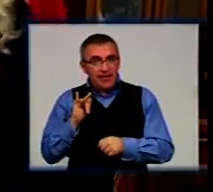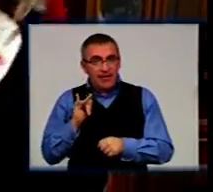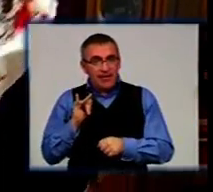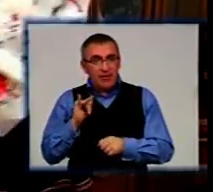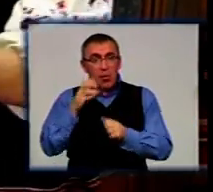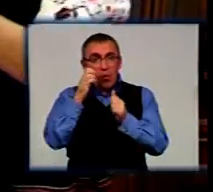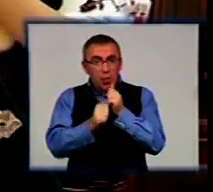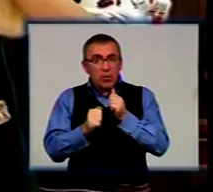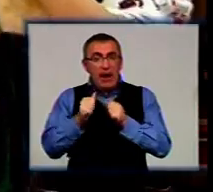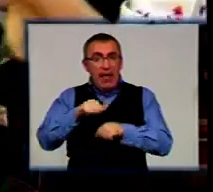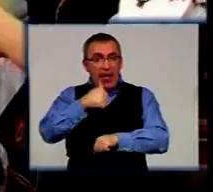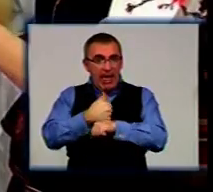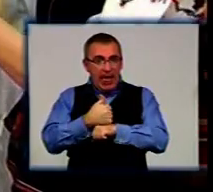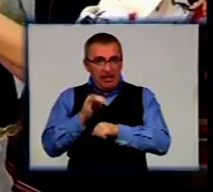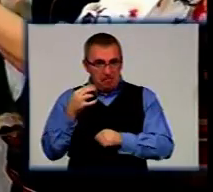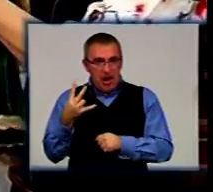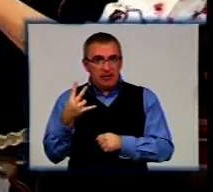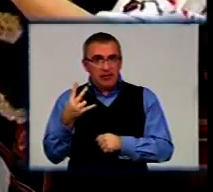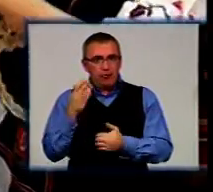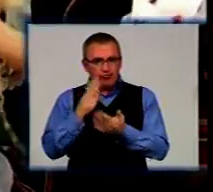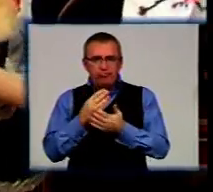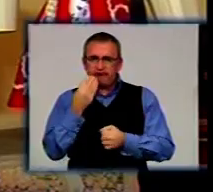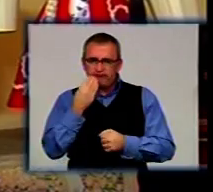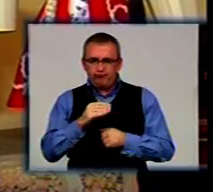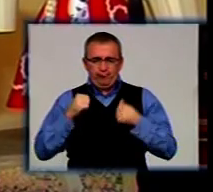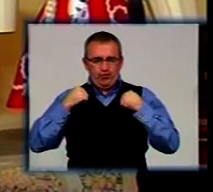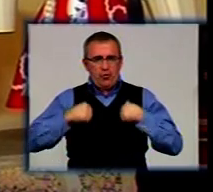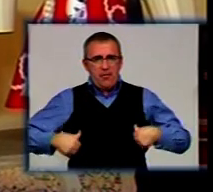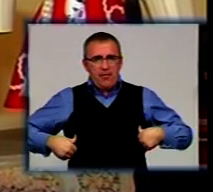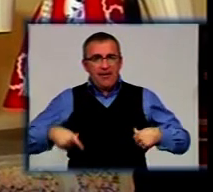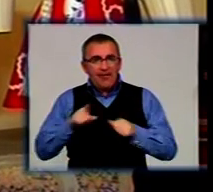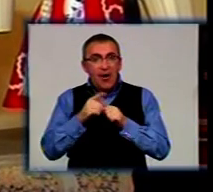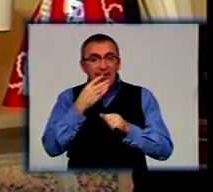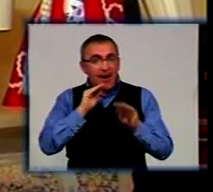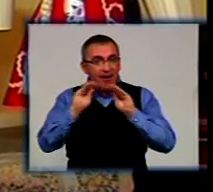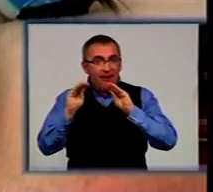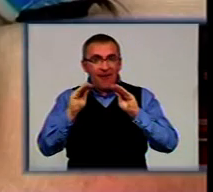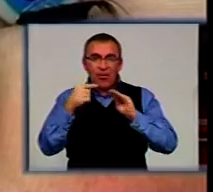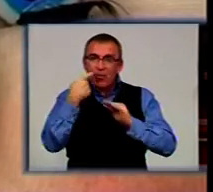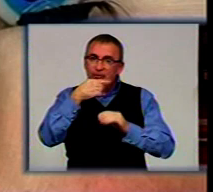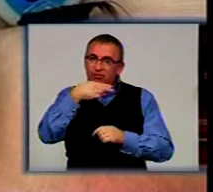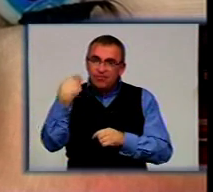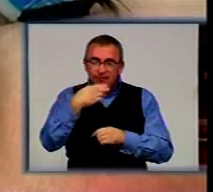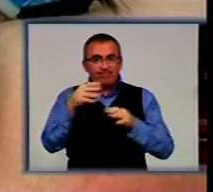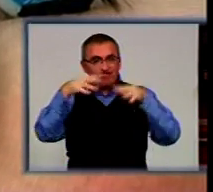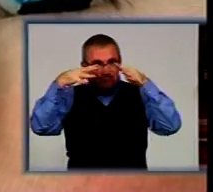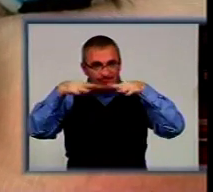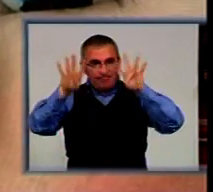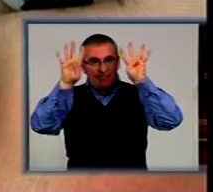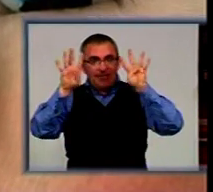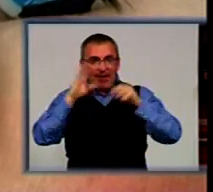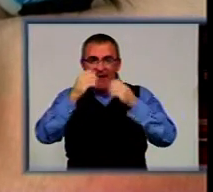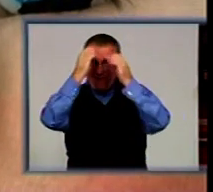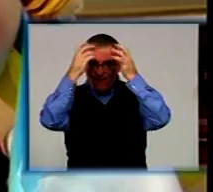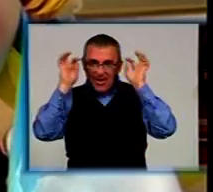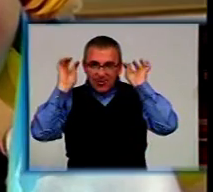як у кожного гетьмана, в нього є шикарний жупан. Рукотворні красуні з нафарбованими вустами, накладними віями та в українських